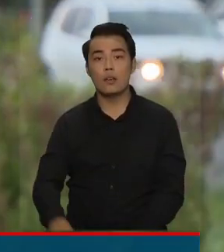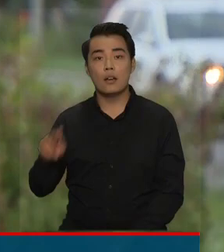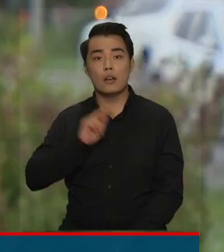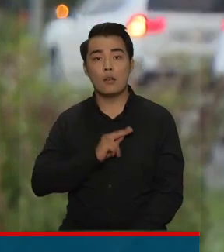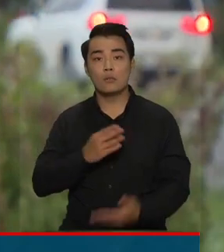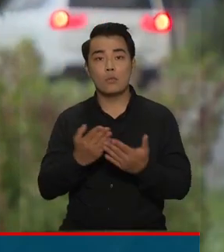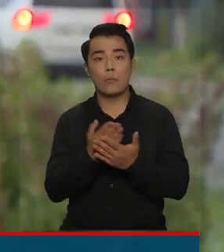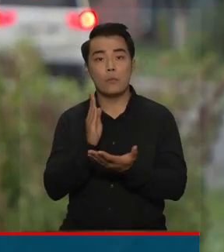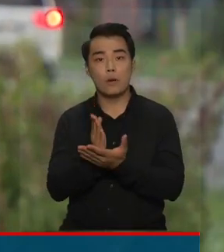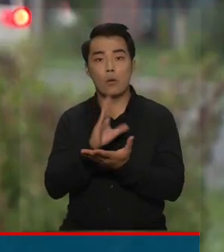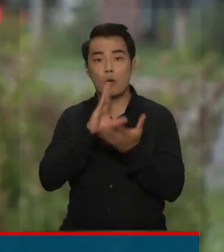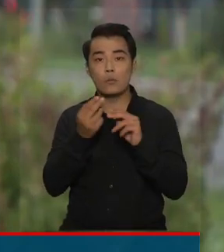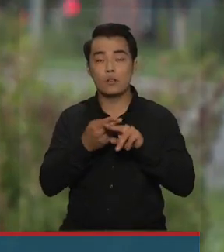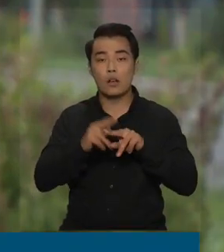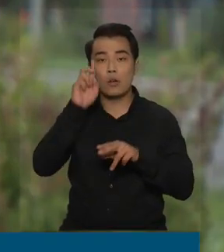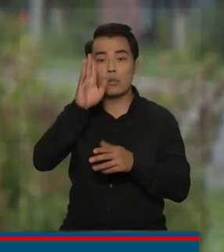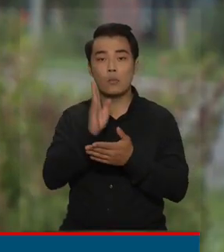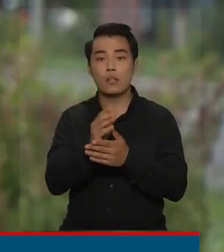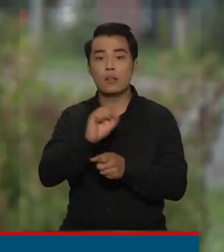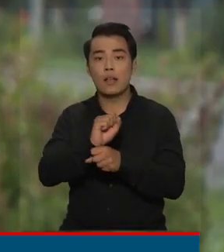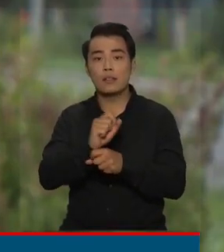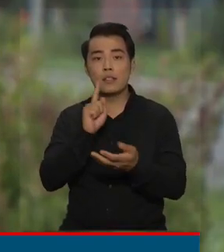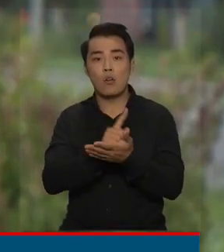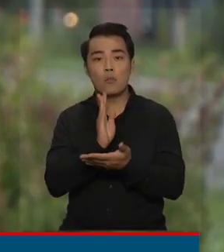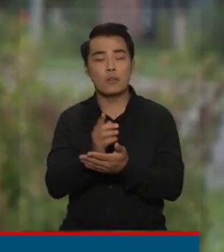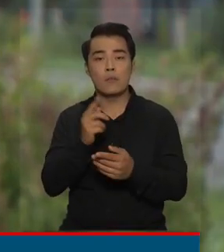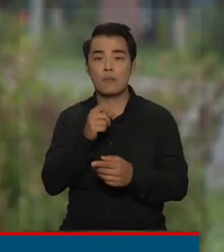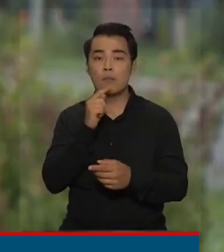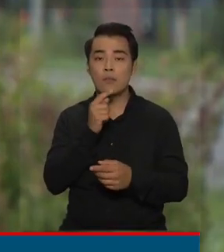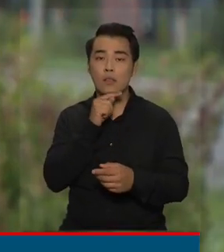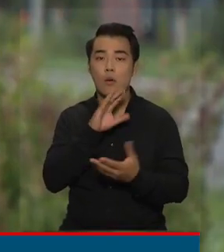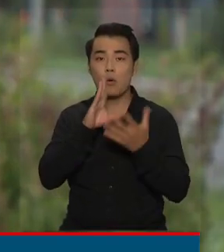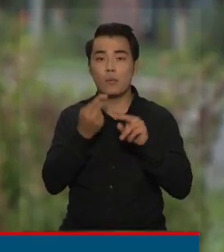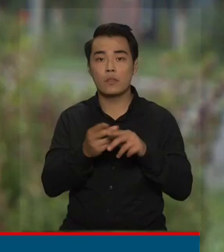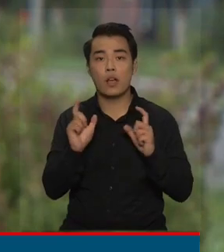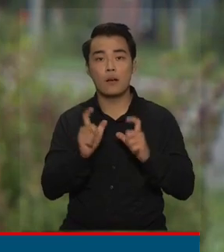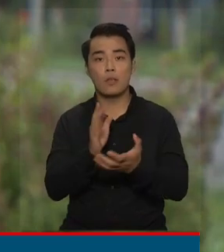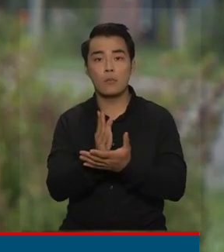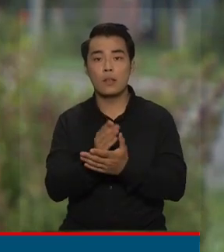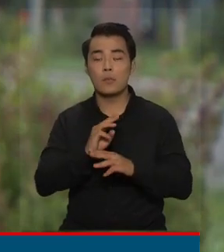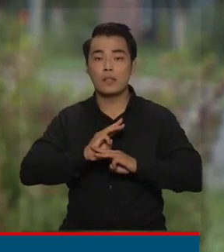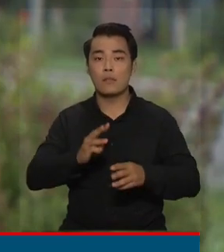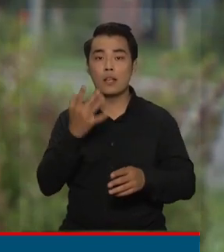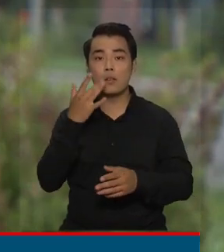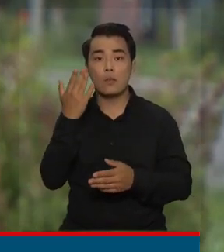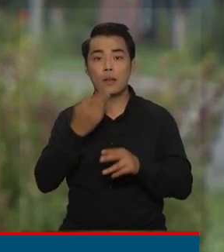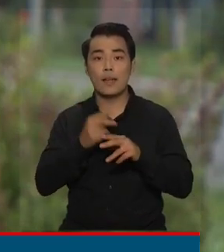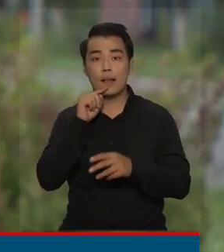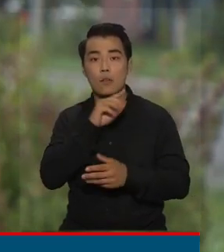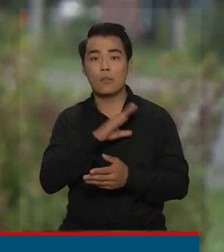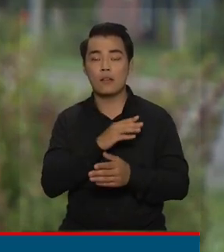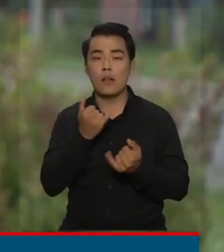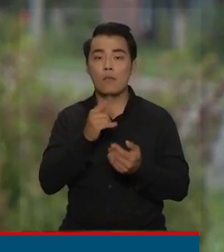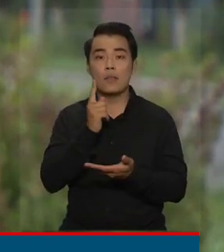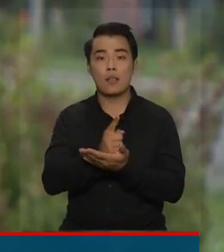Радоваться новости о том, что власти намерены отменить транспортный налог, пока преждевременно. Сегодня в Министерстве национальной экономики озвучили возможные